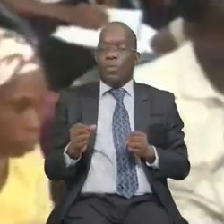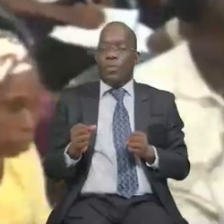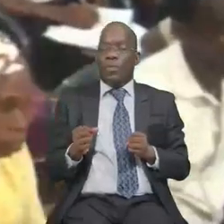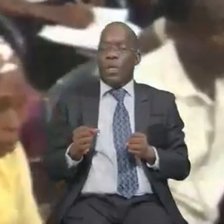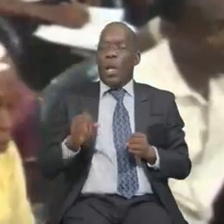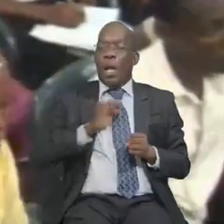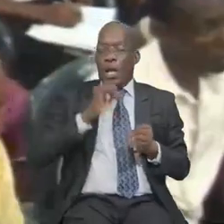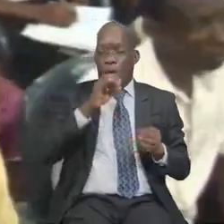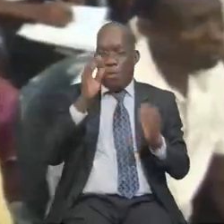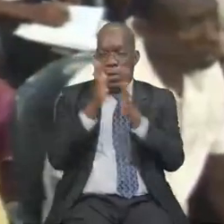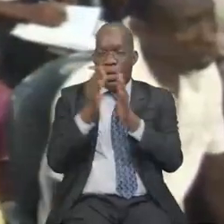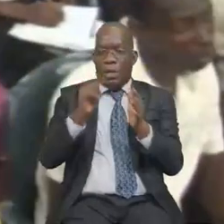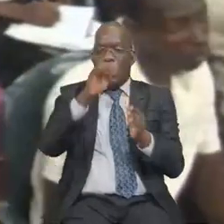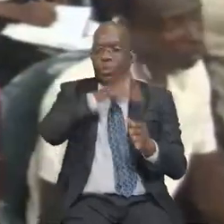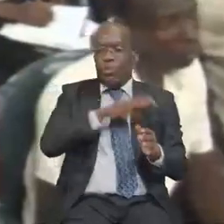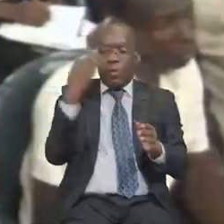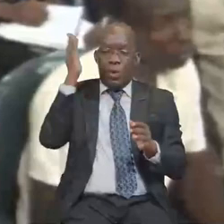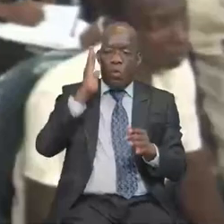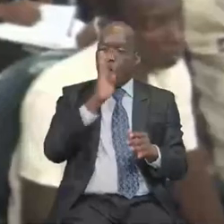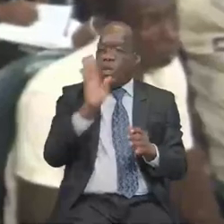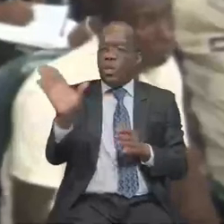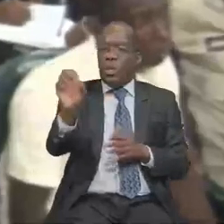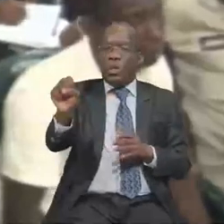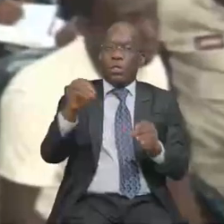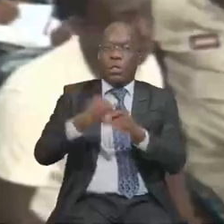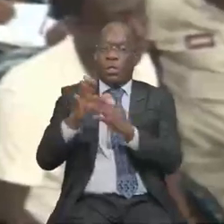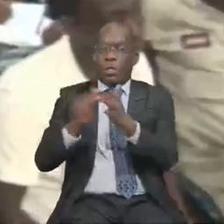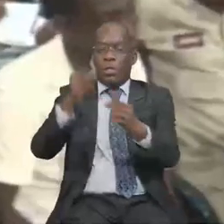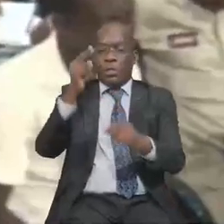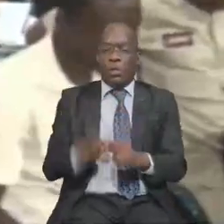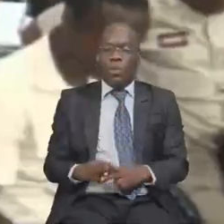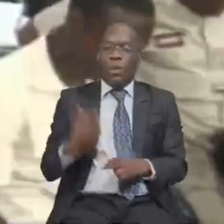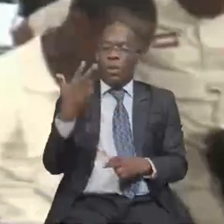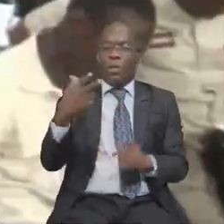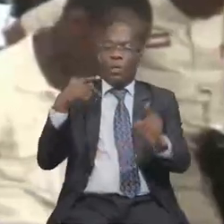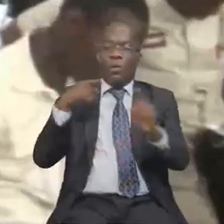de Jésus. Il y a trois choses que nous allons considérer dans ce message. Premièrement,